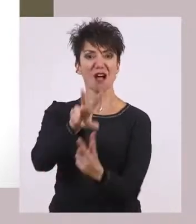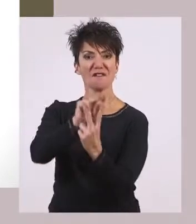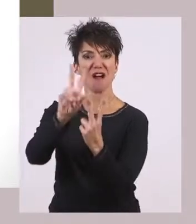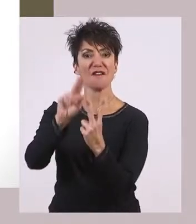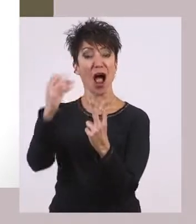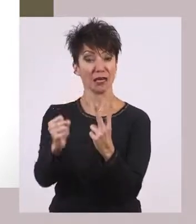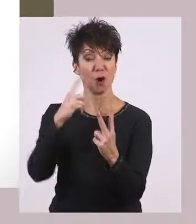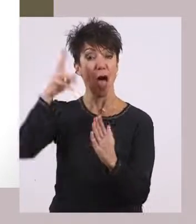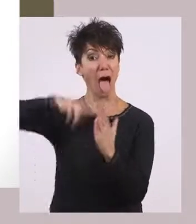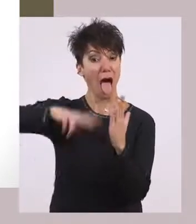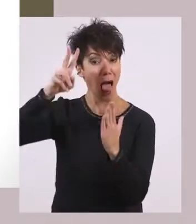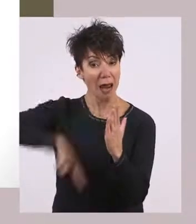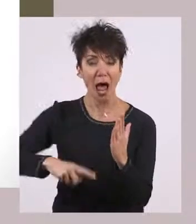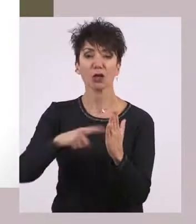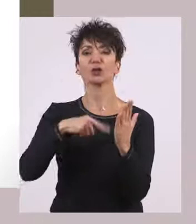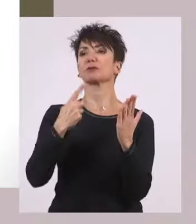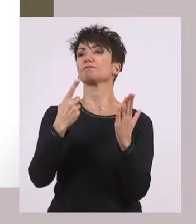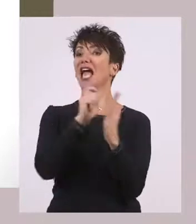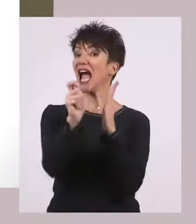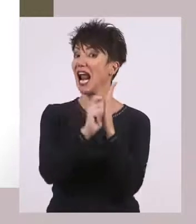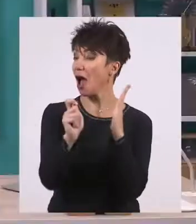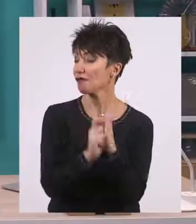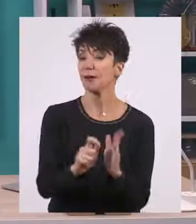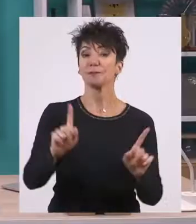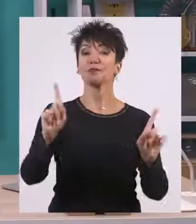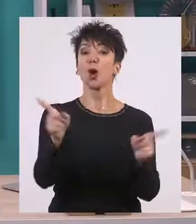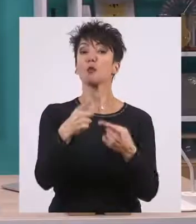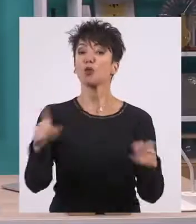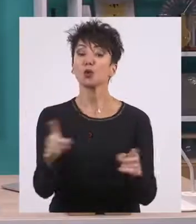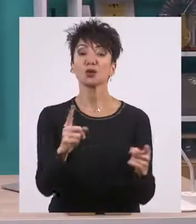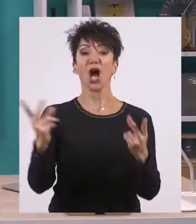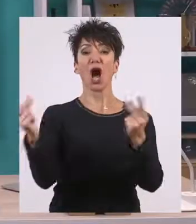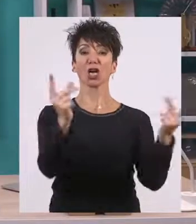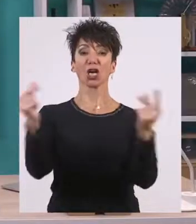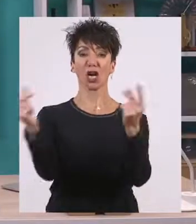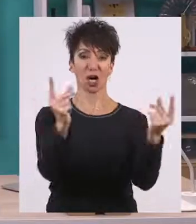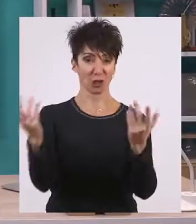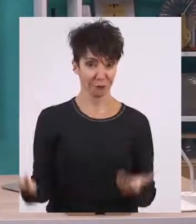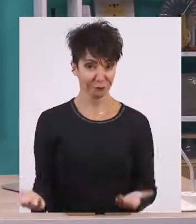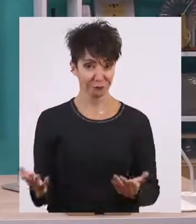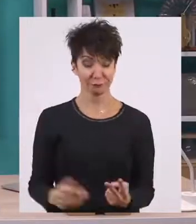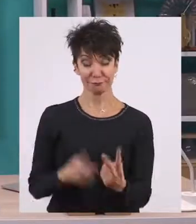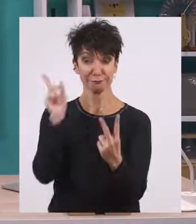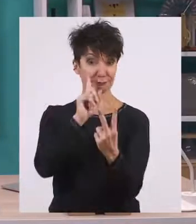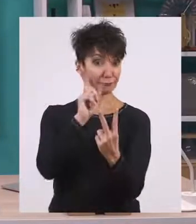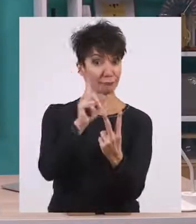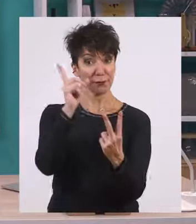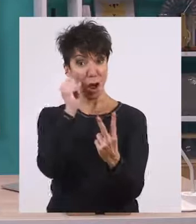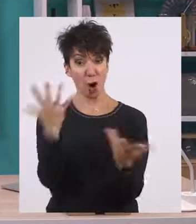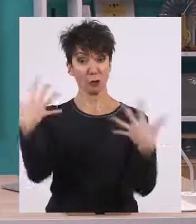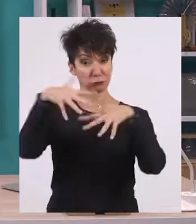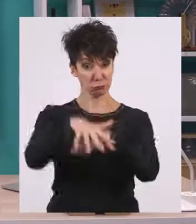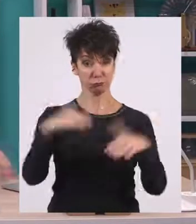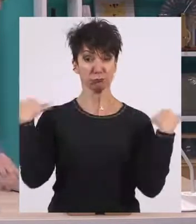Ανάγνωση, γραφή, μουσική και χορός. Επίσης τα κορίτσια και τα γόρια γυμνάζονταν και μαζί.